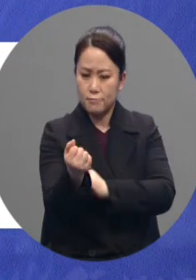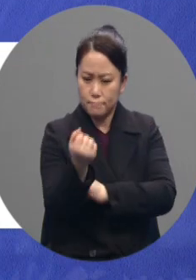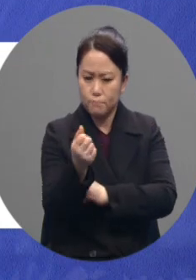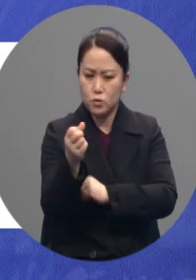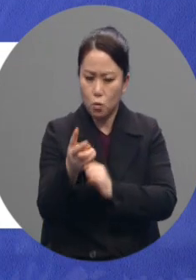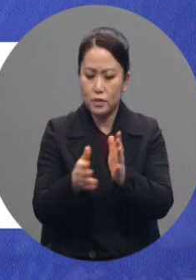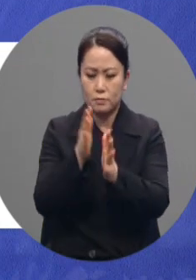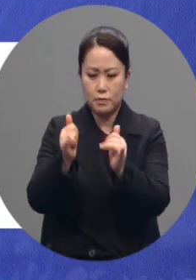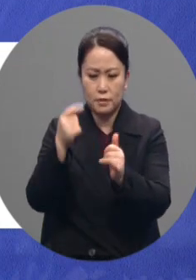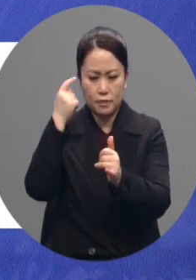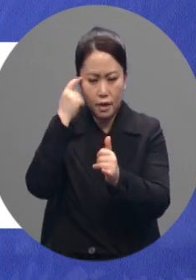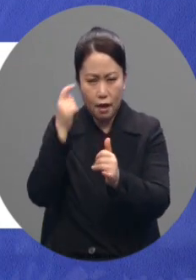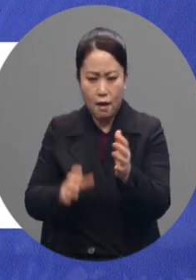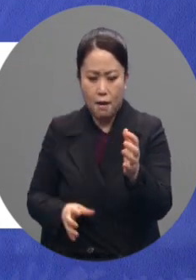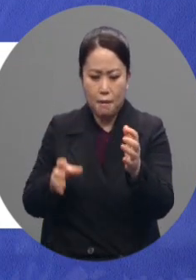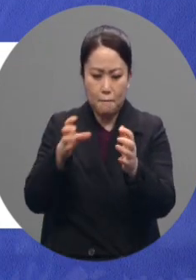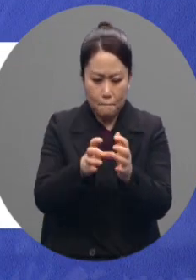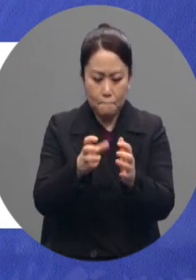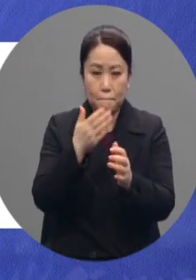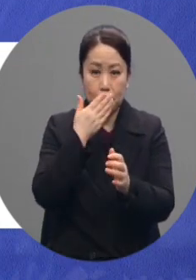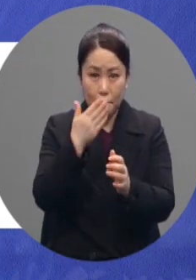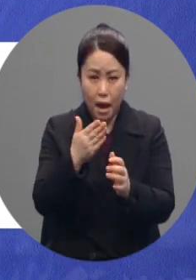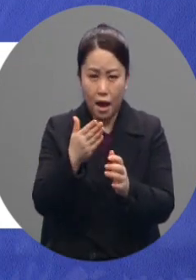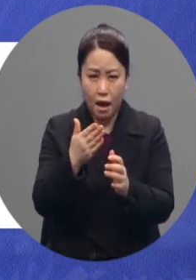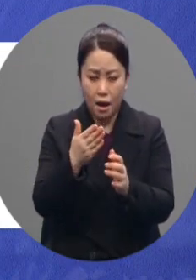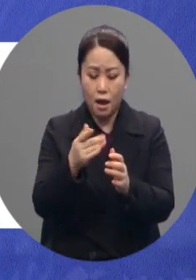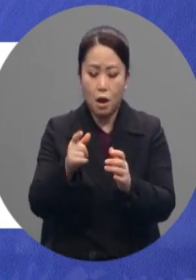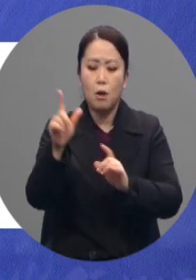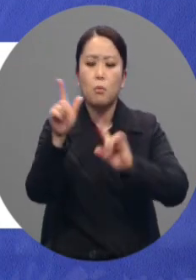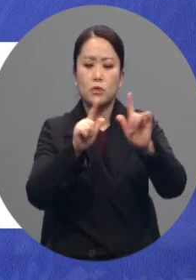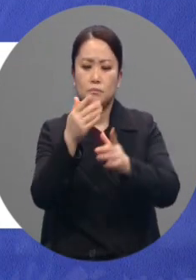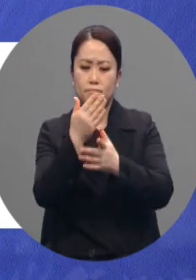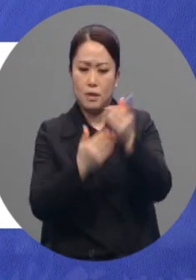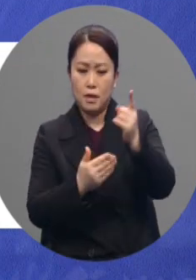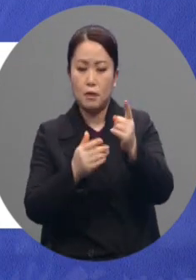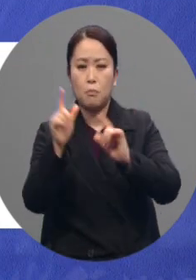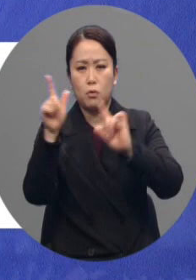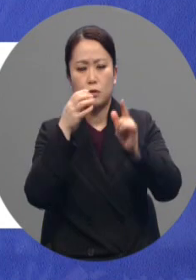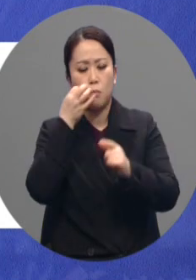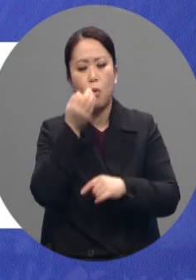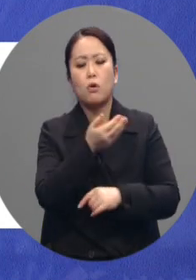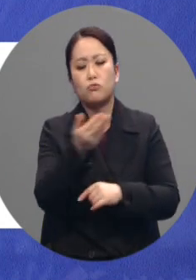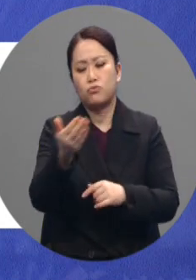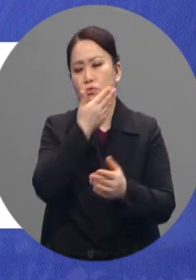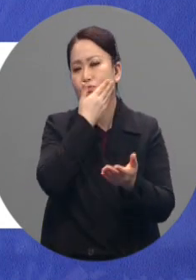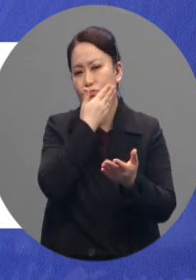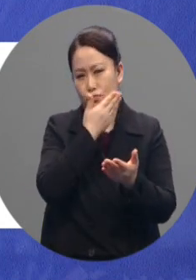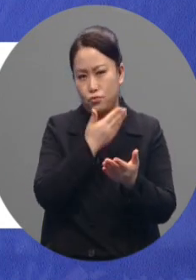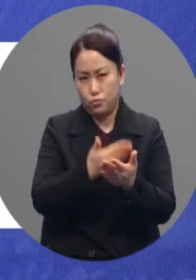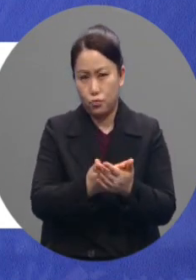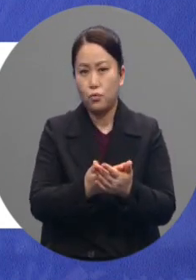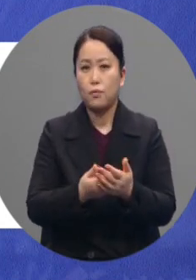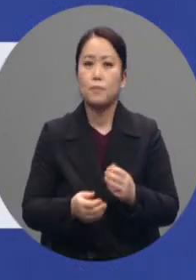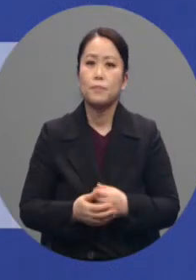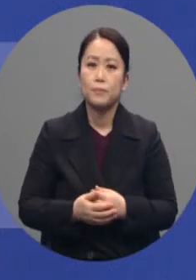시민들의 의지를 좀 결집시킬 수 있는 단합된 하나된 움직임을 좀 보이는 것이 중요한 것이라고 생각하기